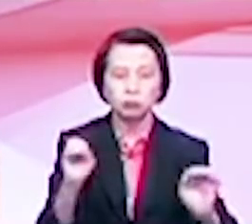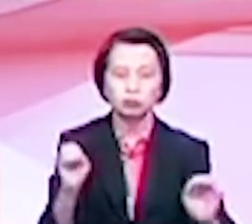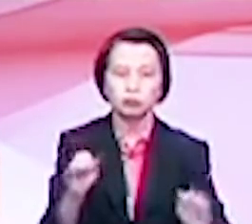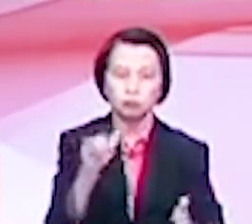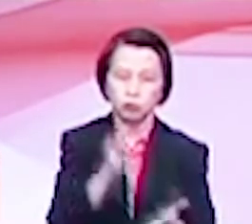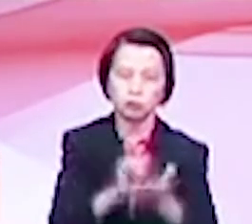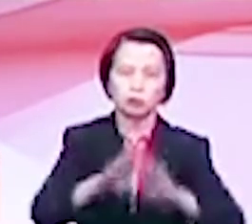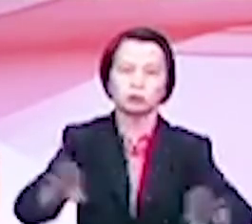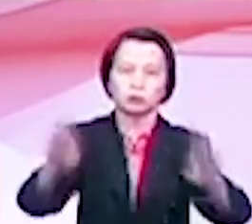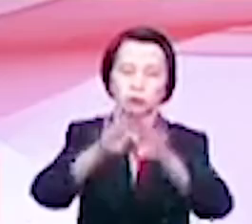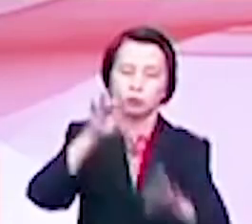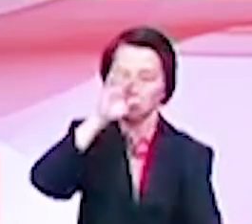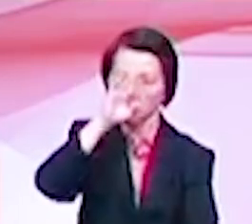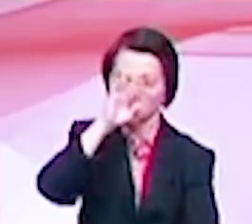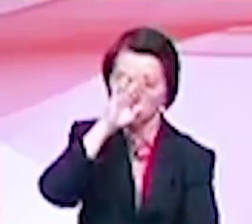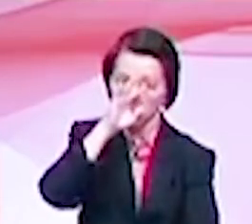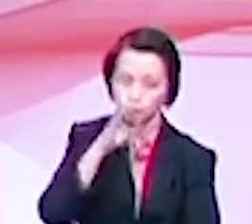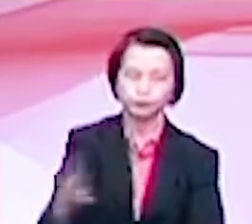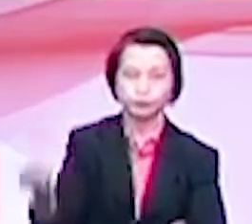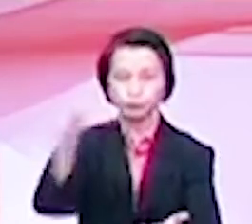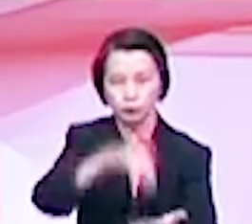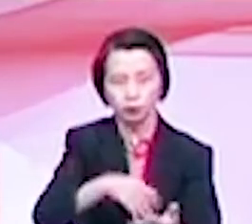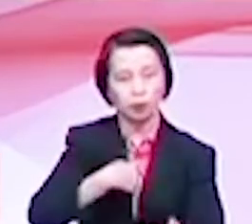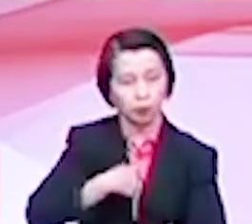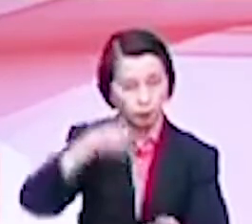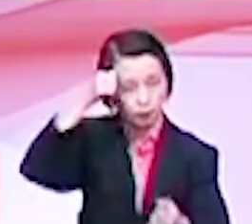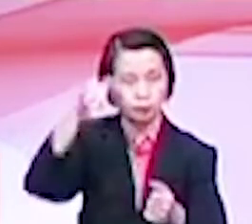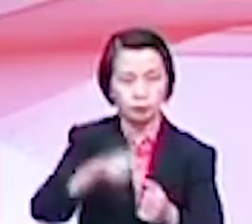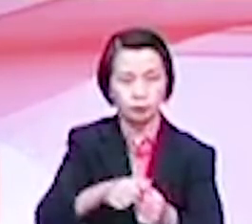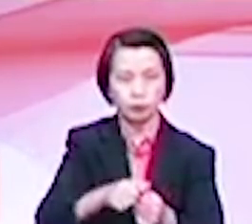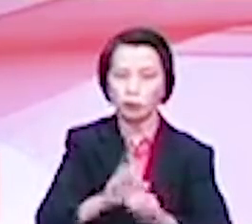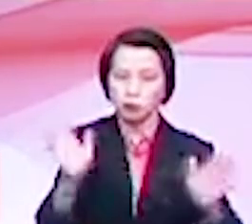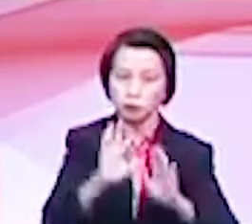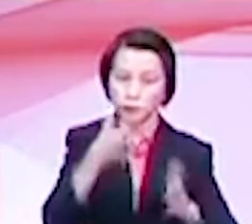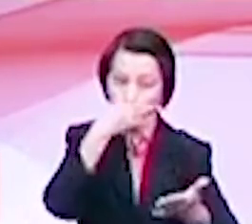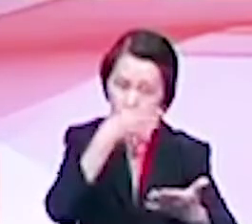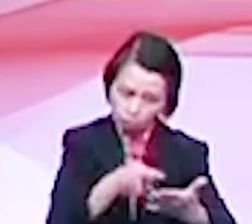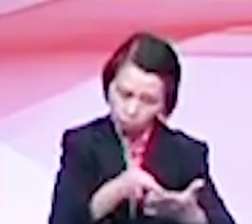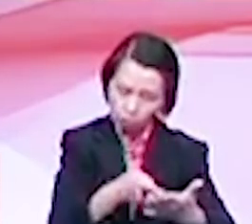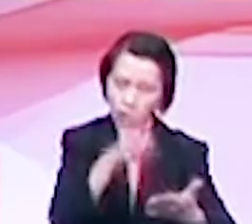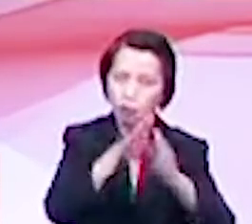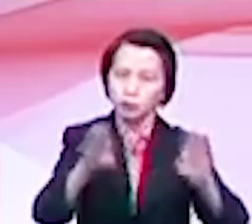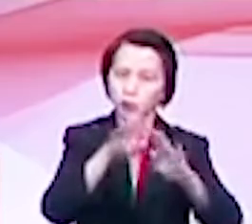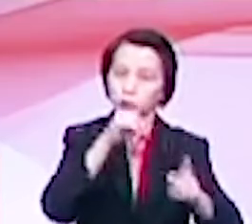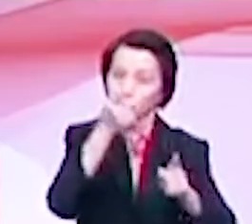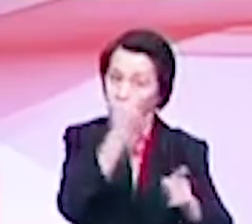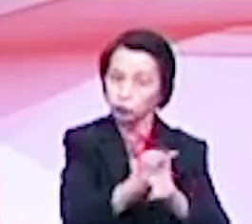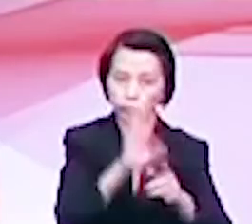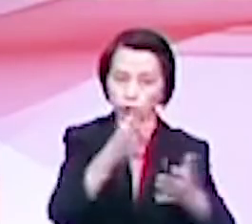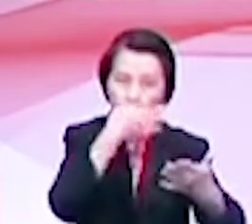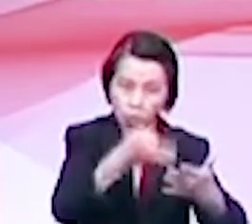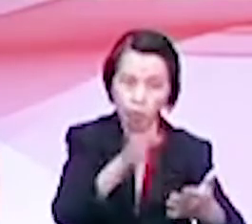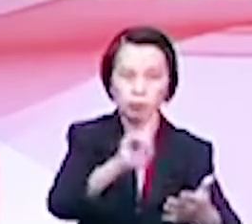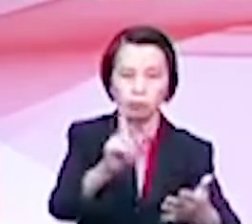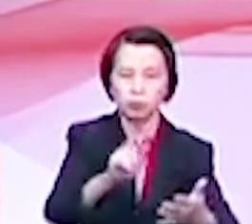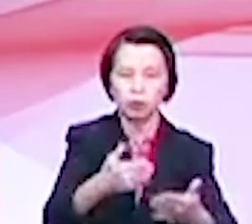adalah berita palsu. Jadi sekali lagi saya ingatkan, jangan percaya kepada berita-berita yang tidak sahih seperti ini, dan